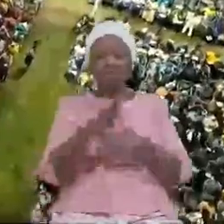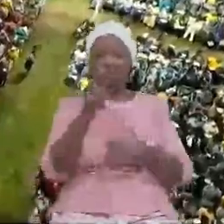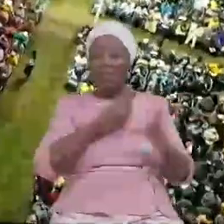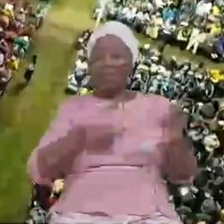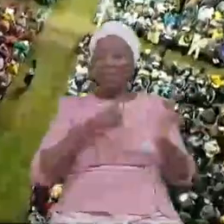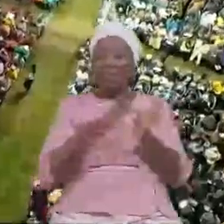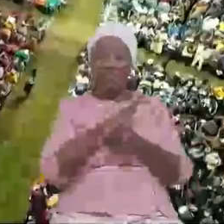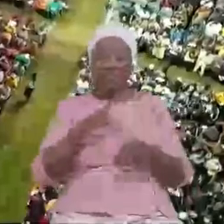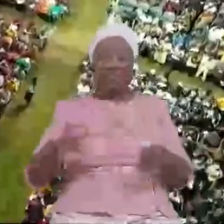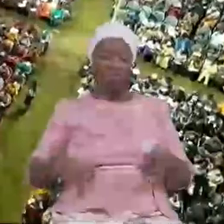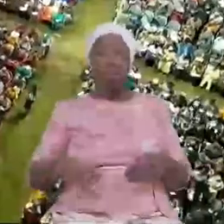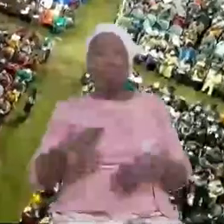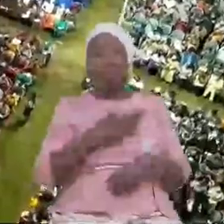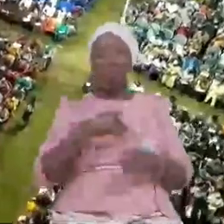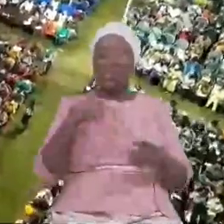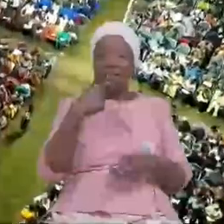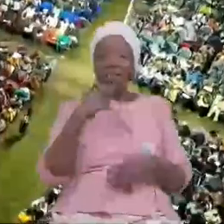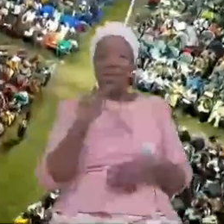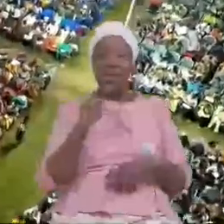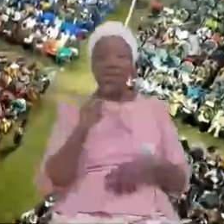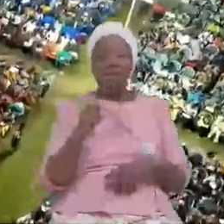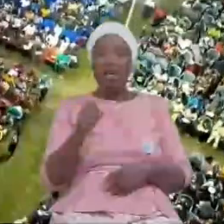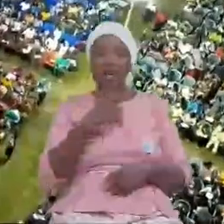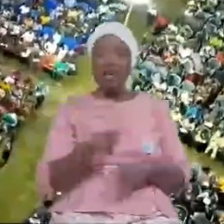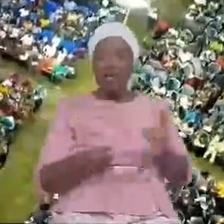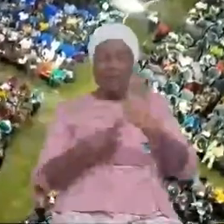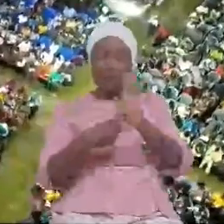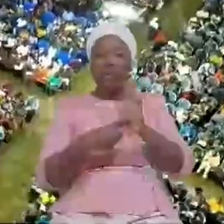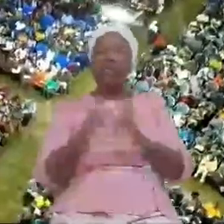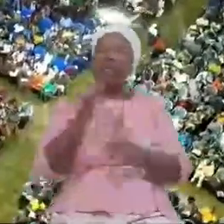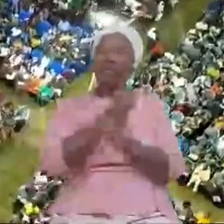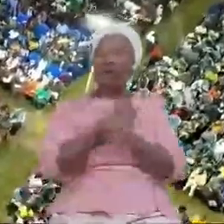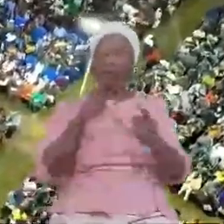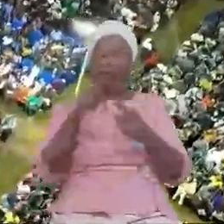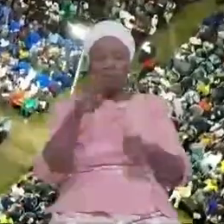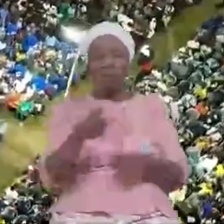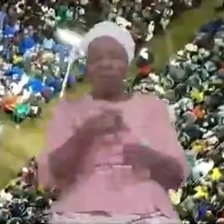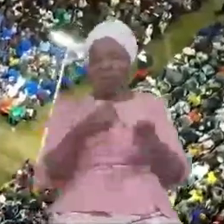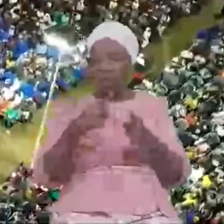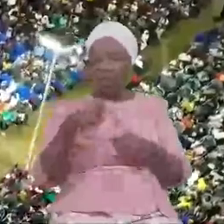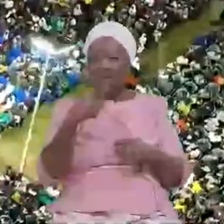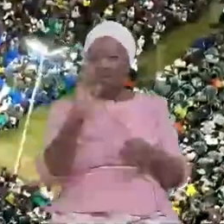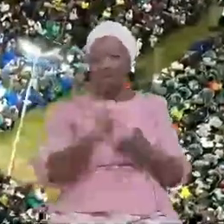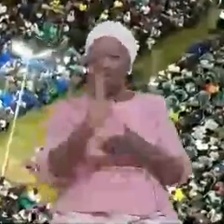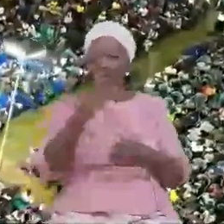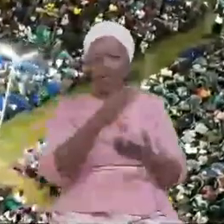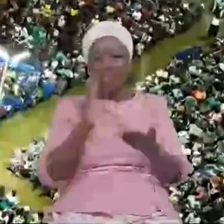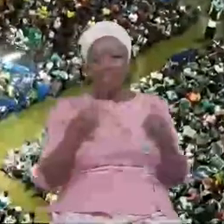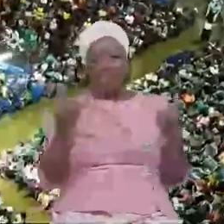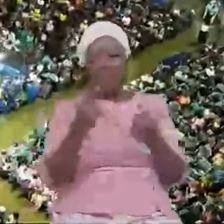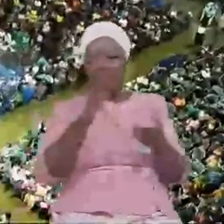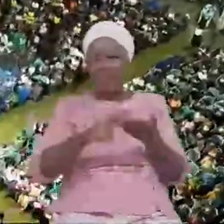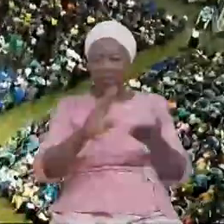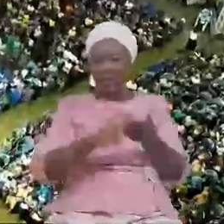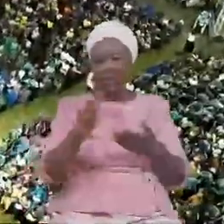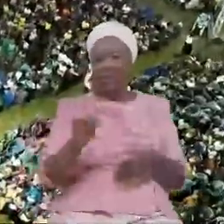aujourd'hui, par le Seigneur Jésus, et dit qu'il manifeste son amour envers toi, et dit que tes péchés sont